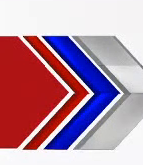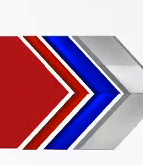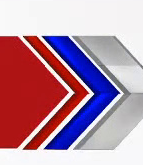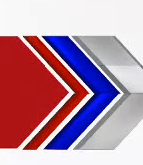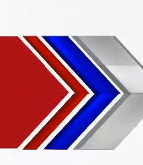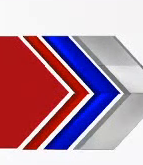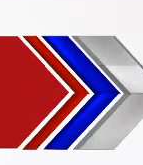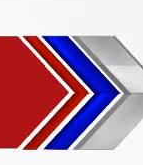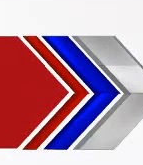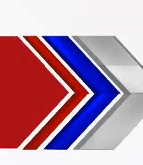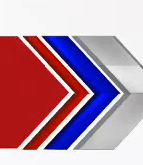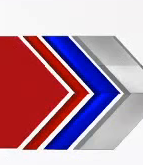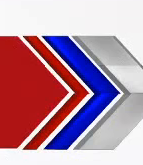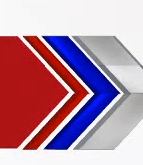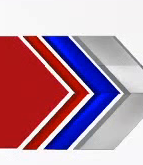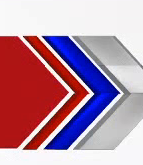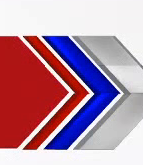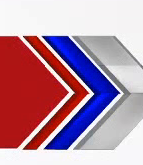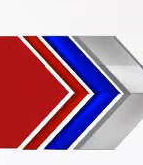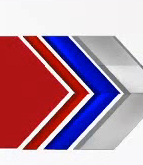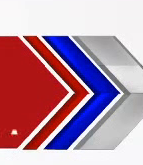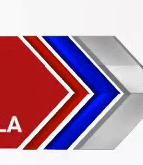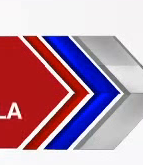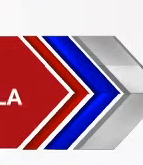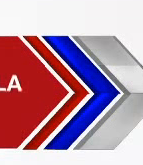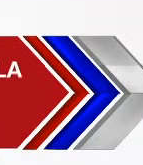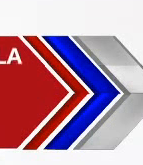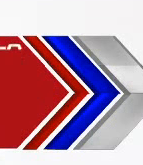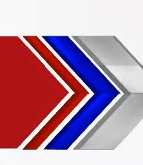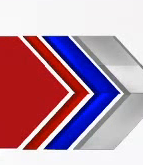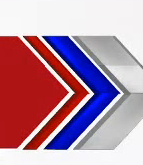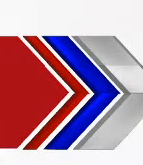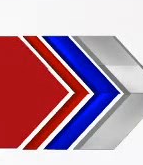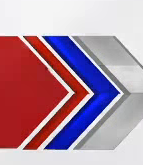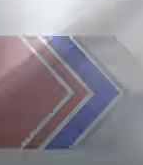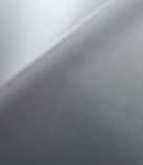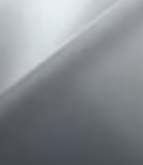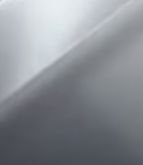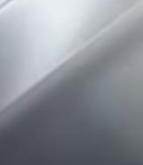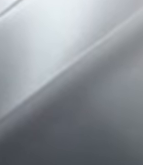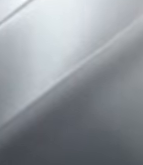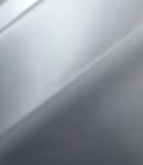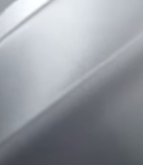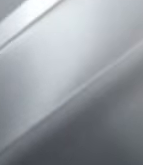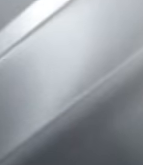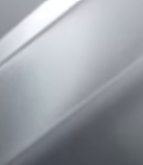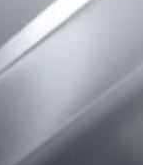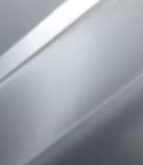Mayrina at dahil hindi natutulog ang balita, nakatutok kami 24 oras.